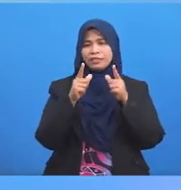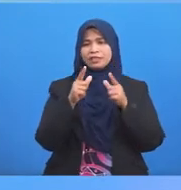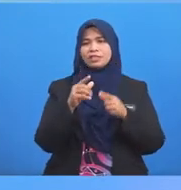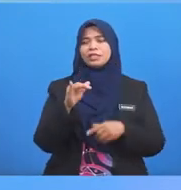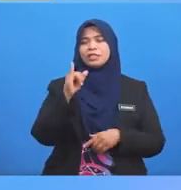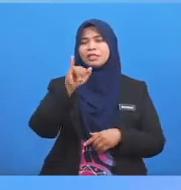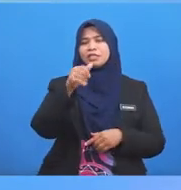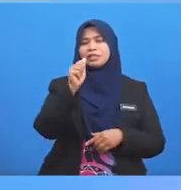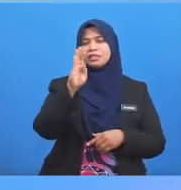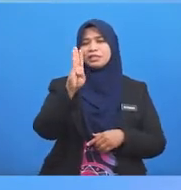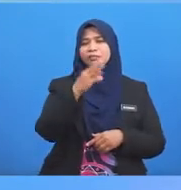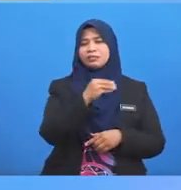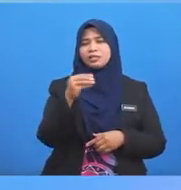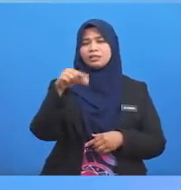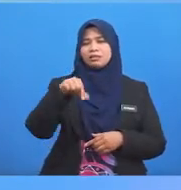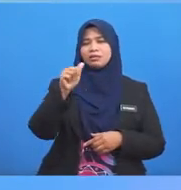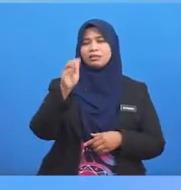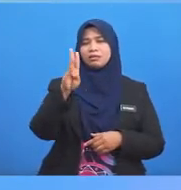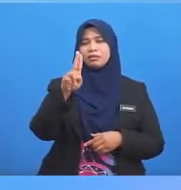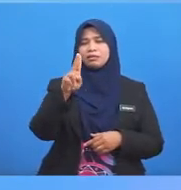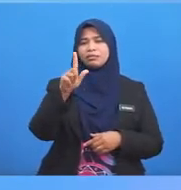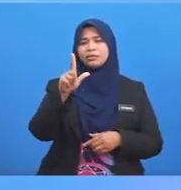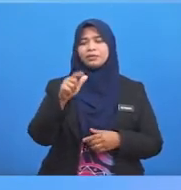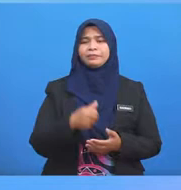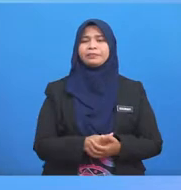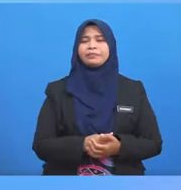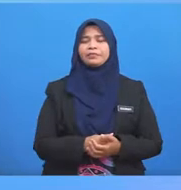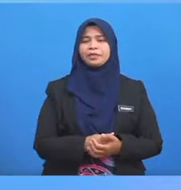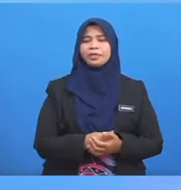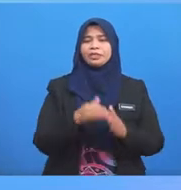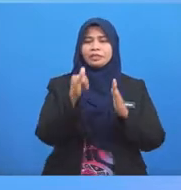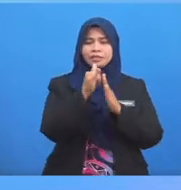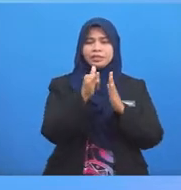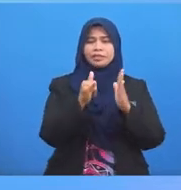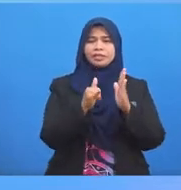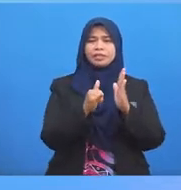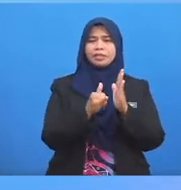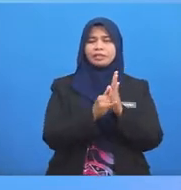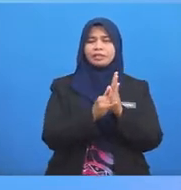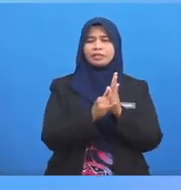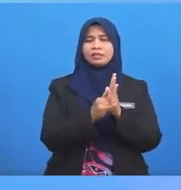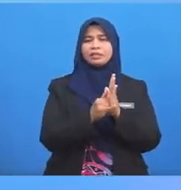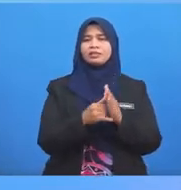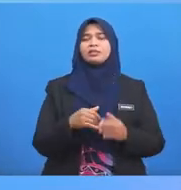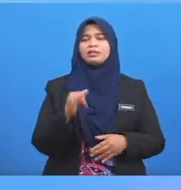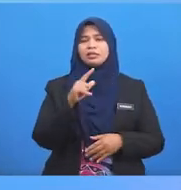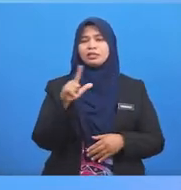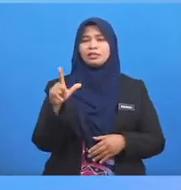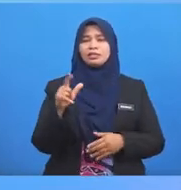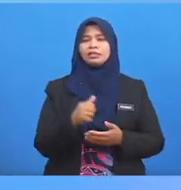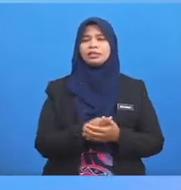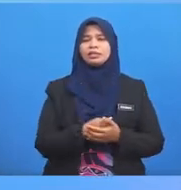lafaz ijab dan qabul. Syarat bagi rukun penggadai dan pemegang gadaian